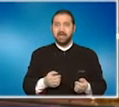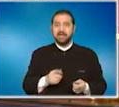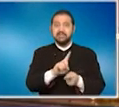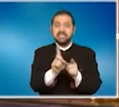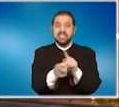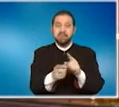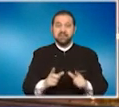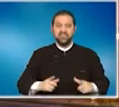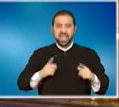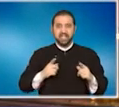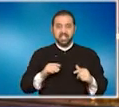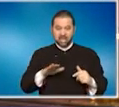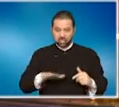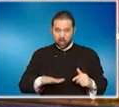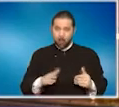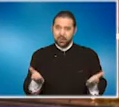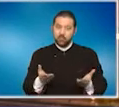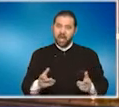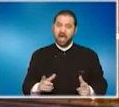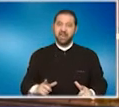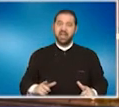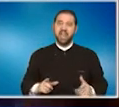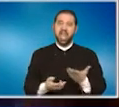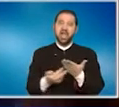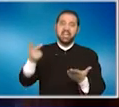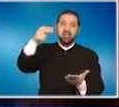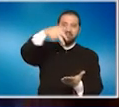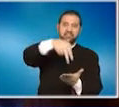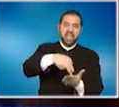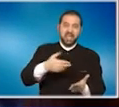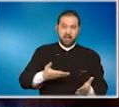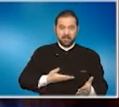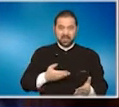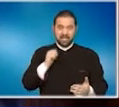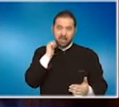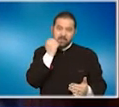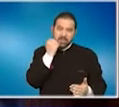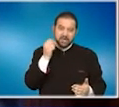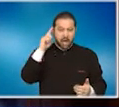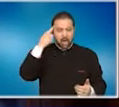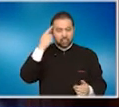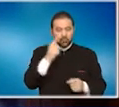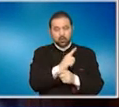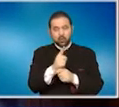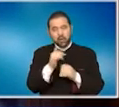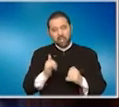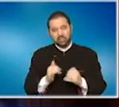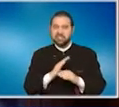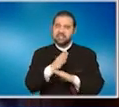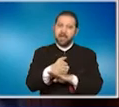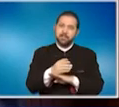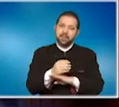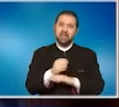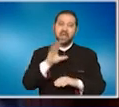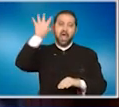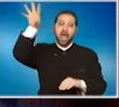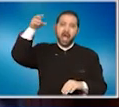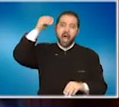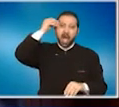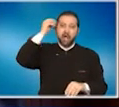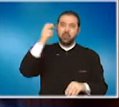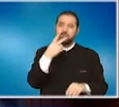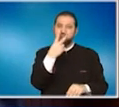De-aia s-a făcut totul în discreție. Ori părintele a știut lucrul acesta și a acționat ca atare. Prin intermediul